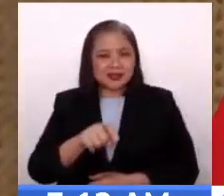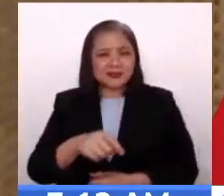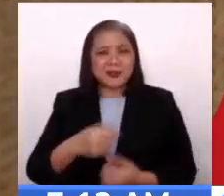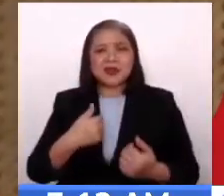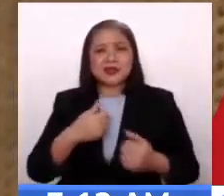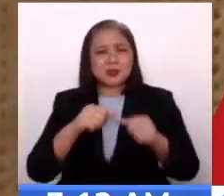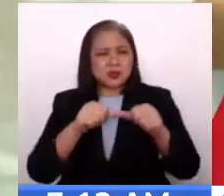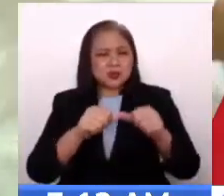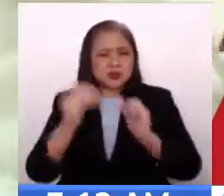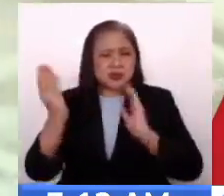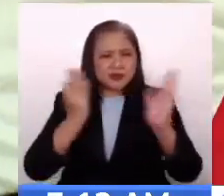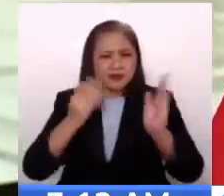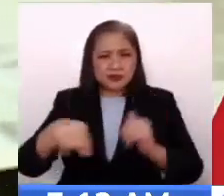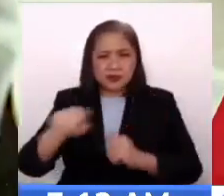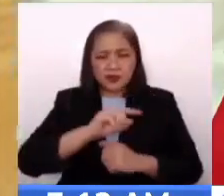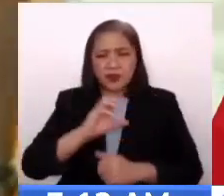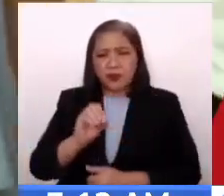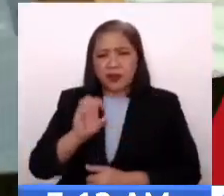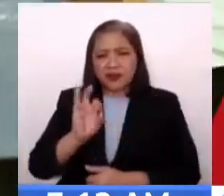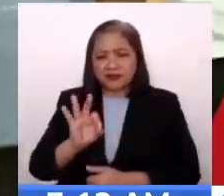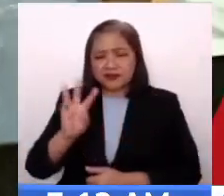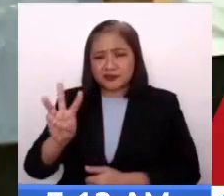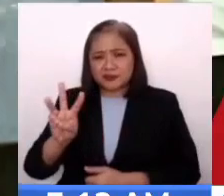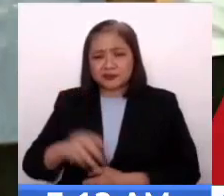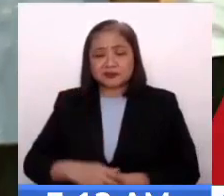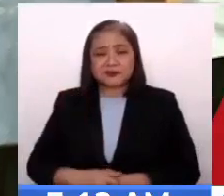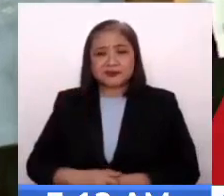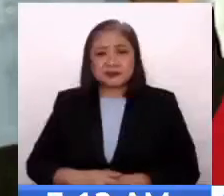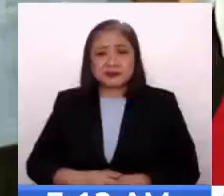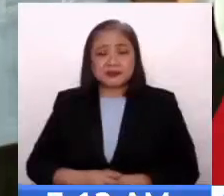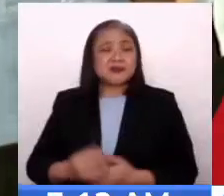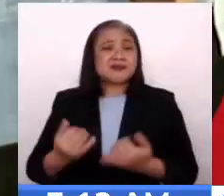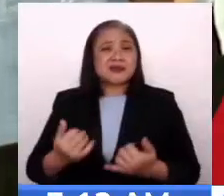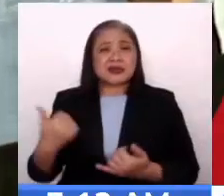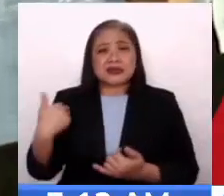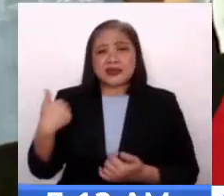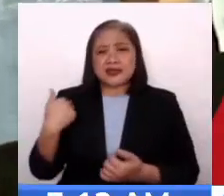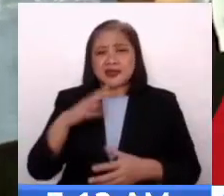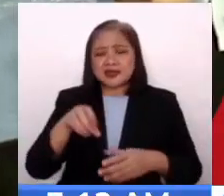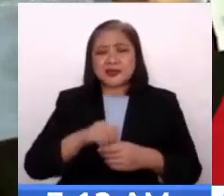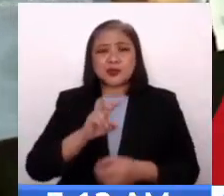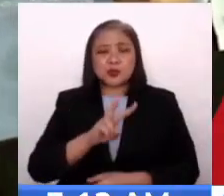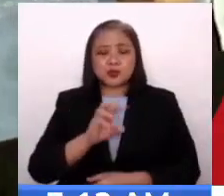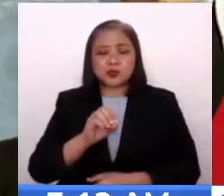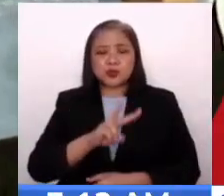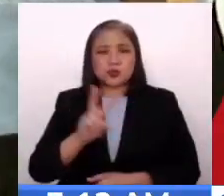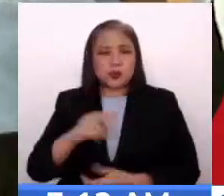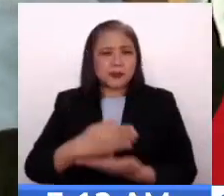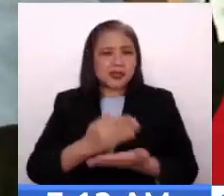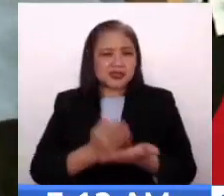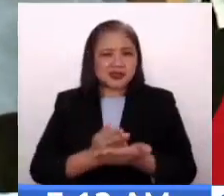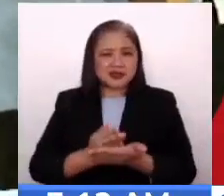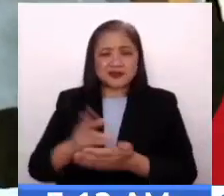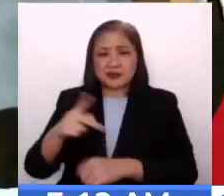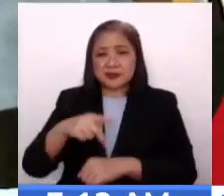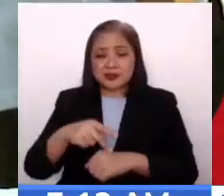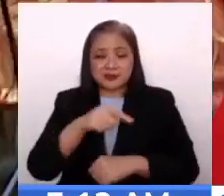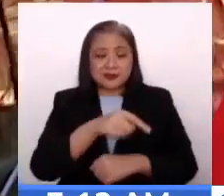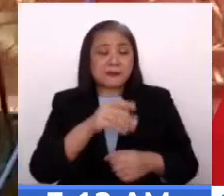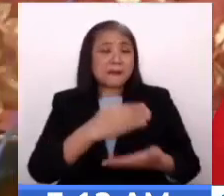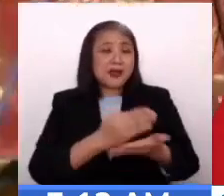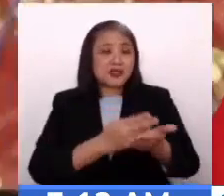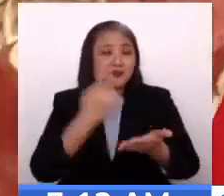ng OFW. Sa ngayon, hindi pa kasama sa 2022 national budget ng Pilipinas ang budget para sa